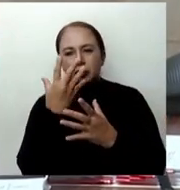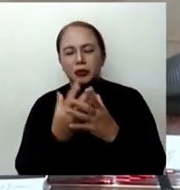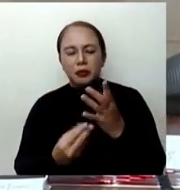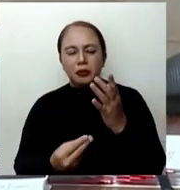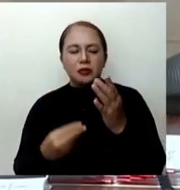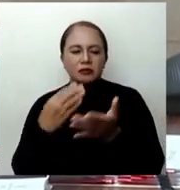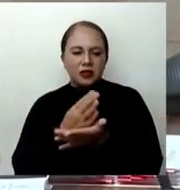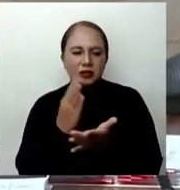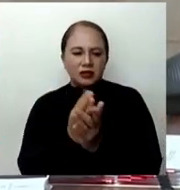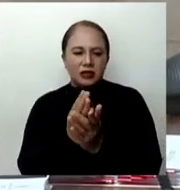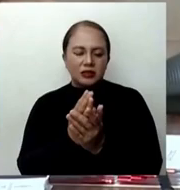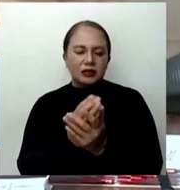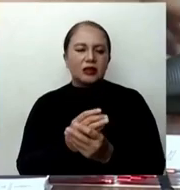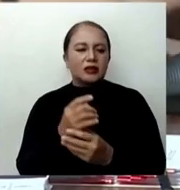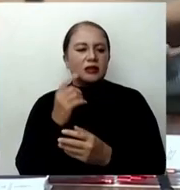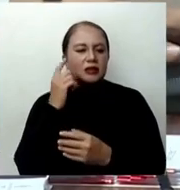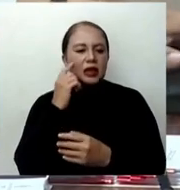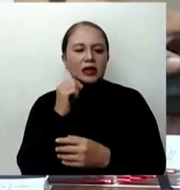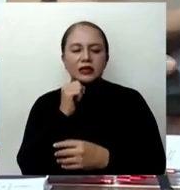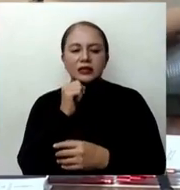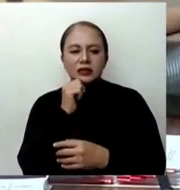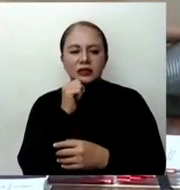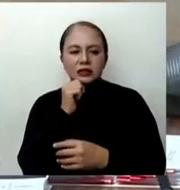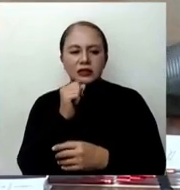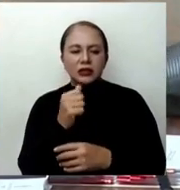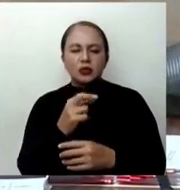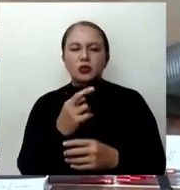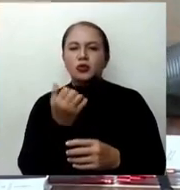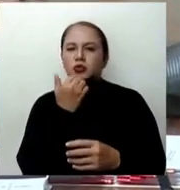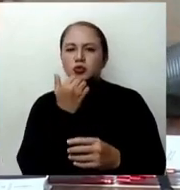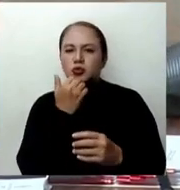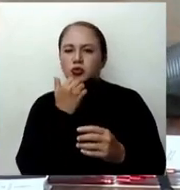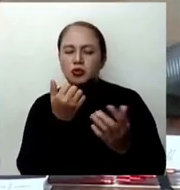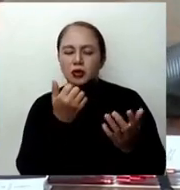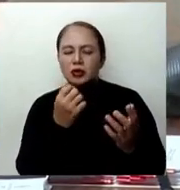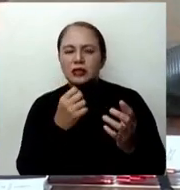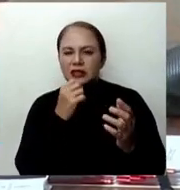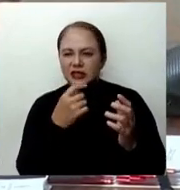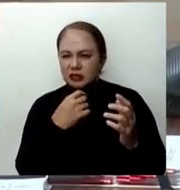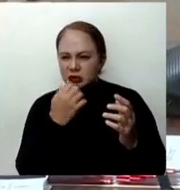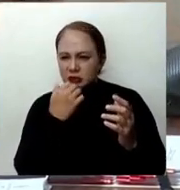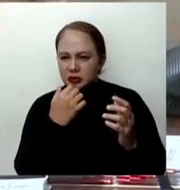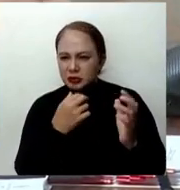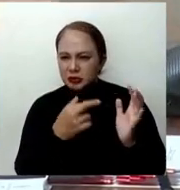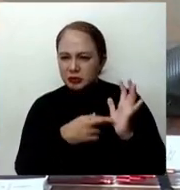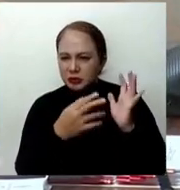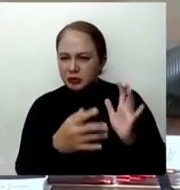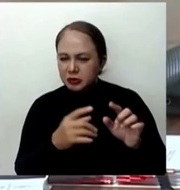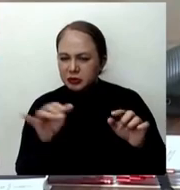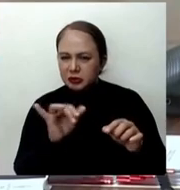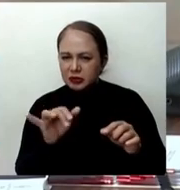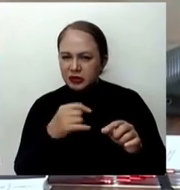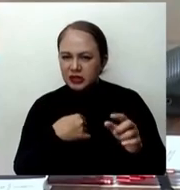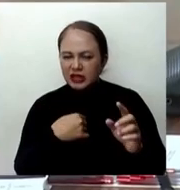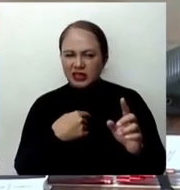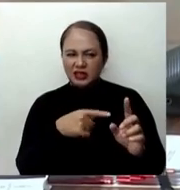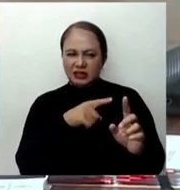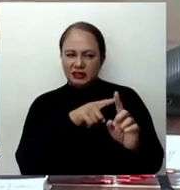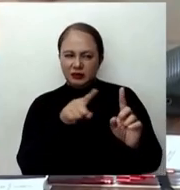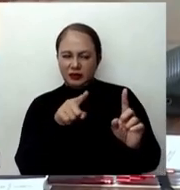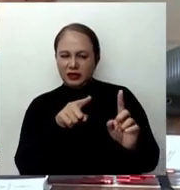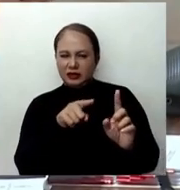ituloy natin ito. Let's not do misrepresentation, sir. Let's not paint a very grim picture